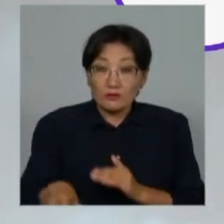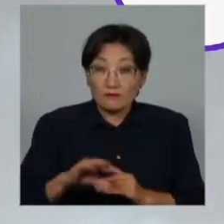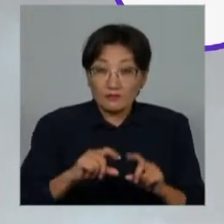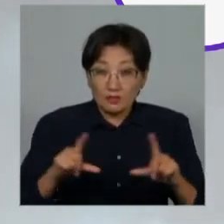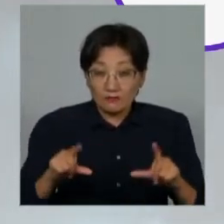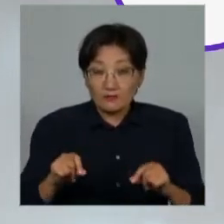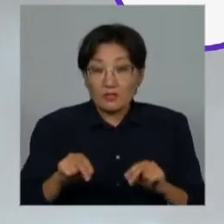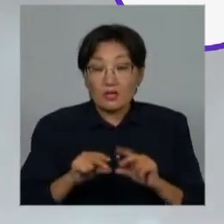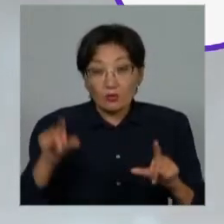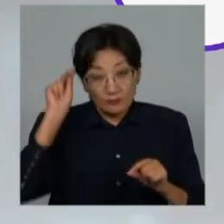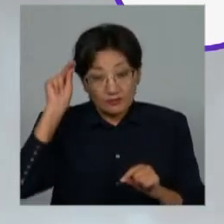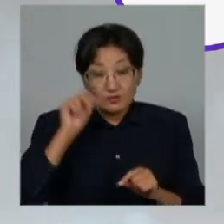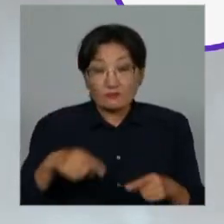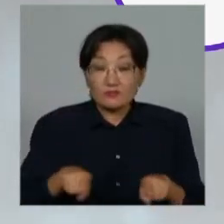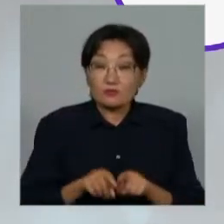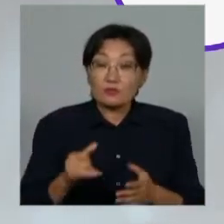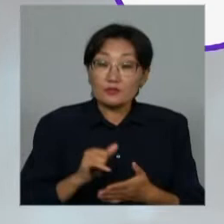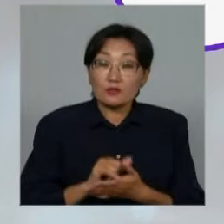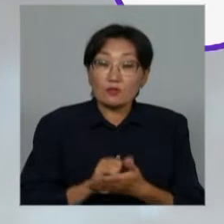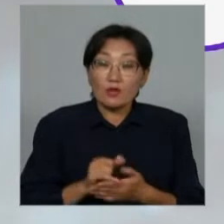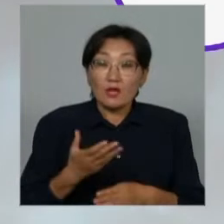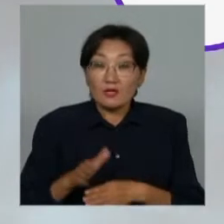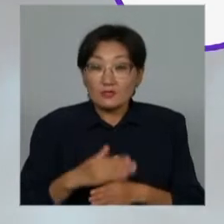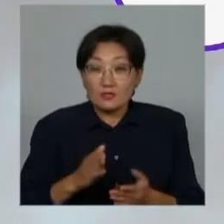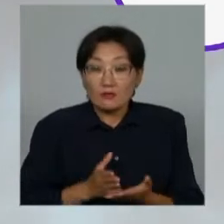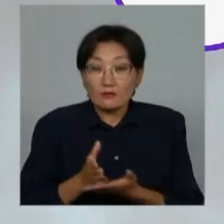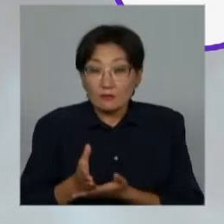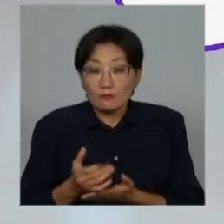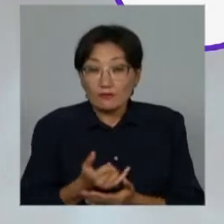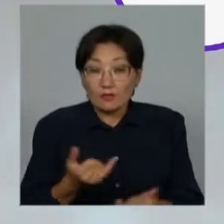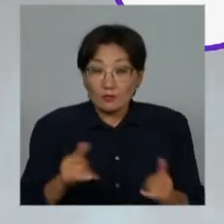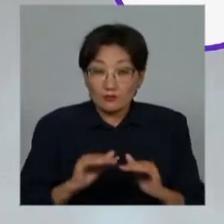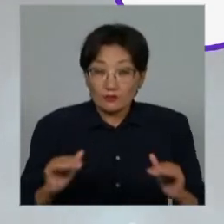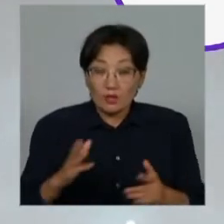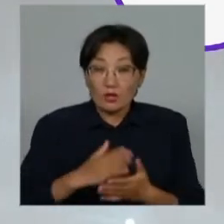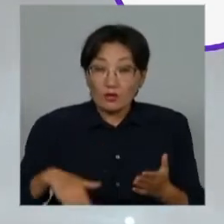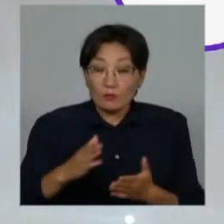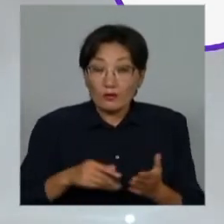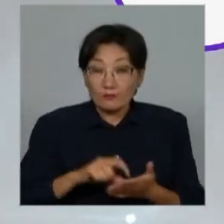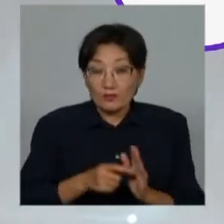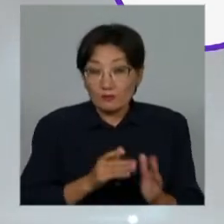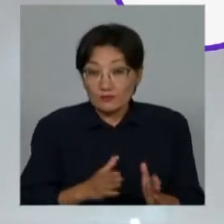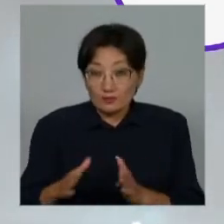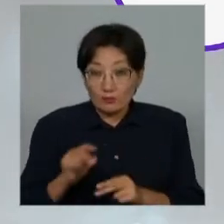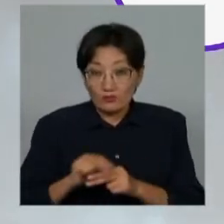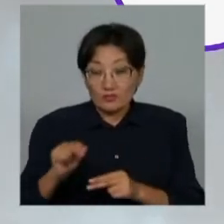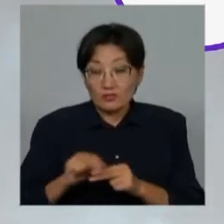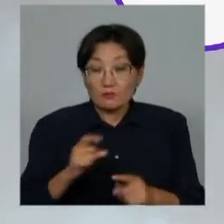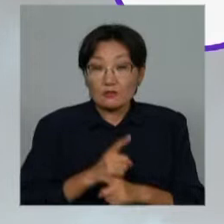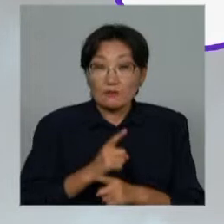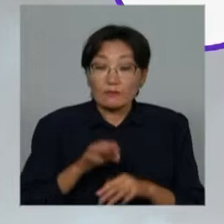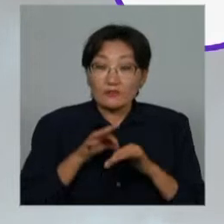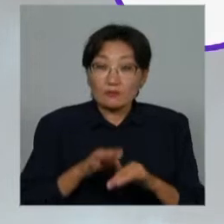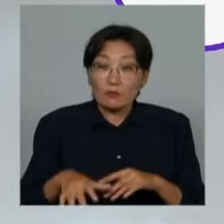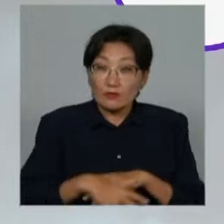учреждения образования, а также установить раздельные входы для школьников, отменить кабинетную систему обучения и запретить